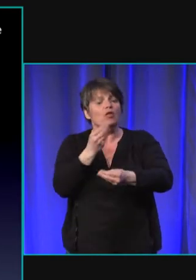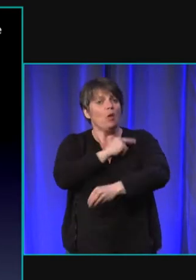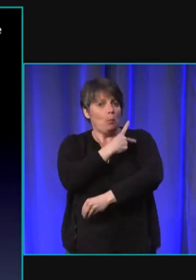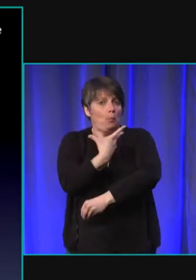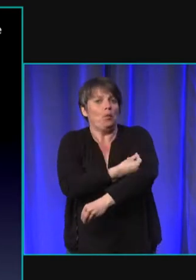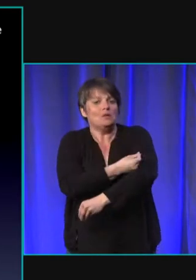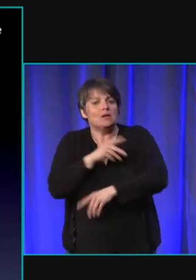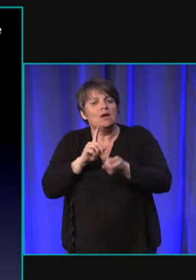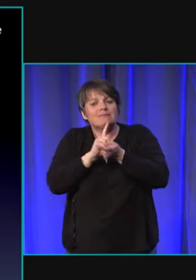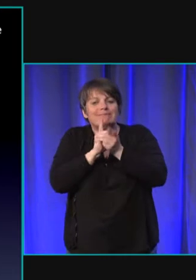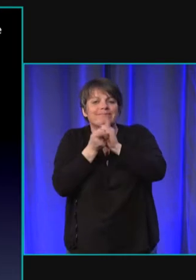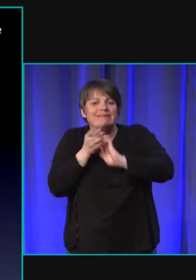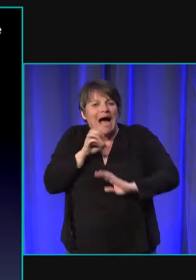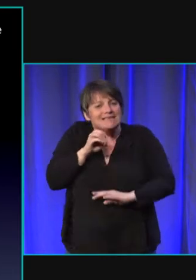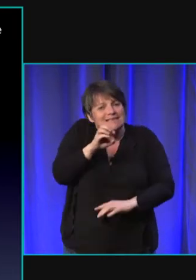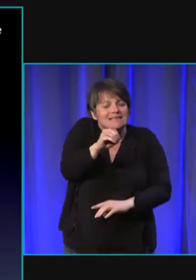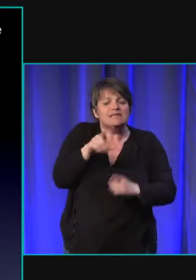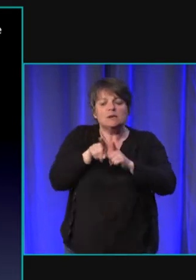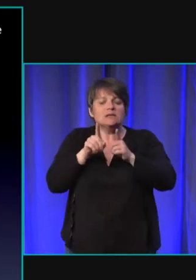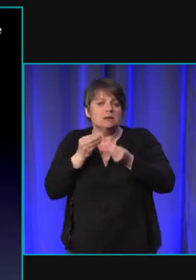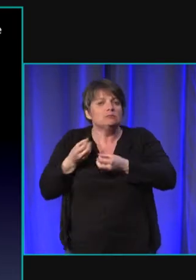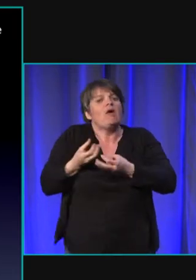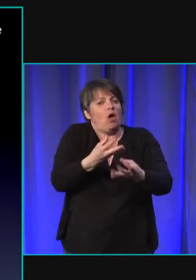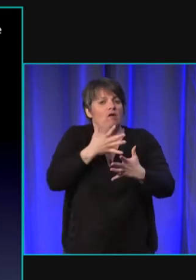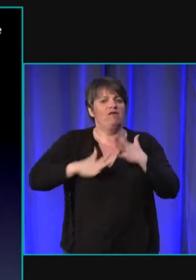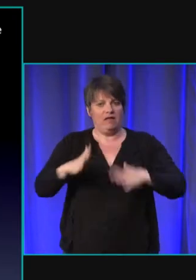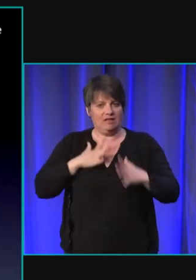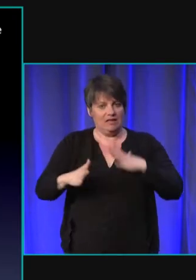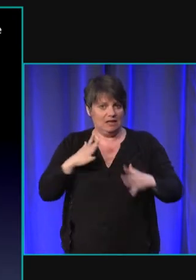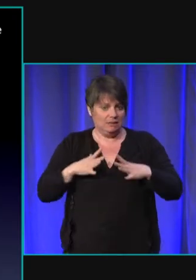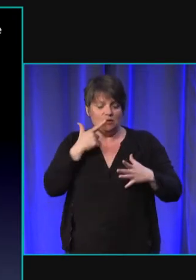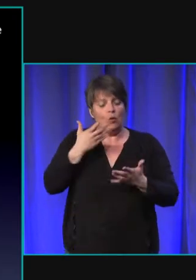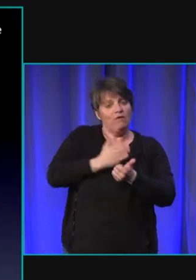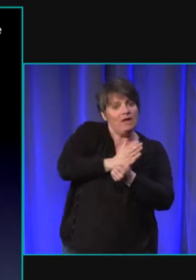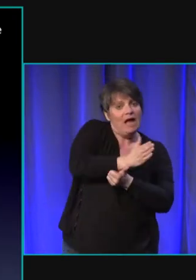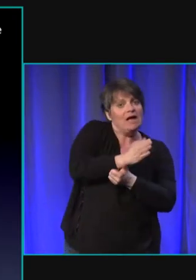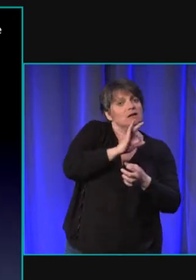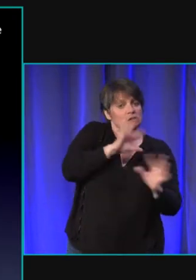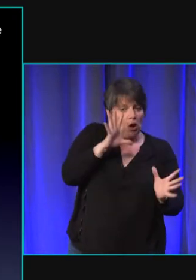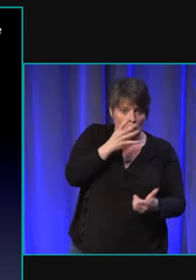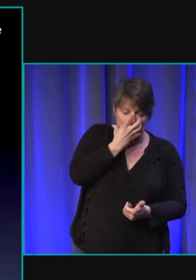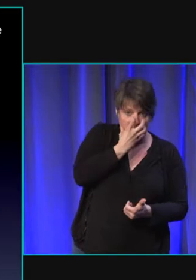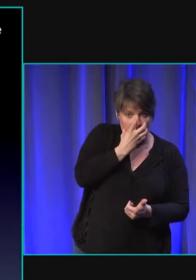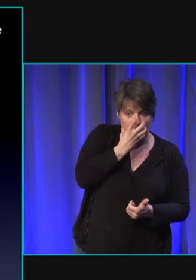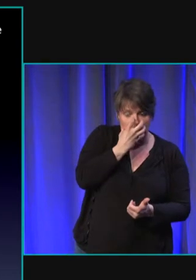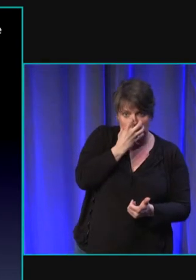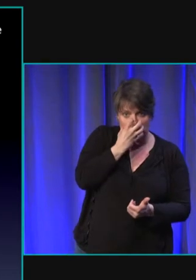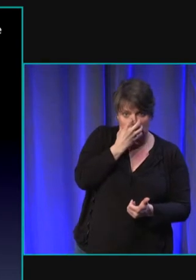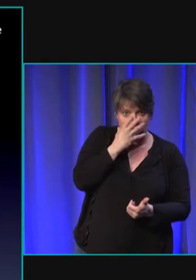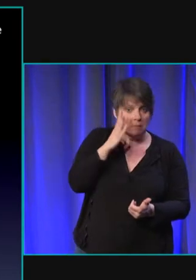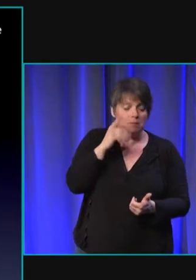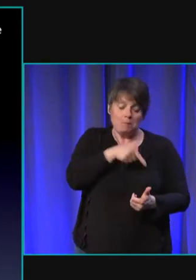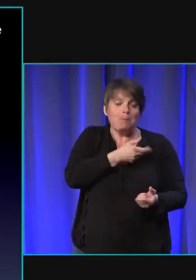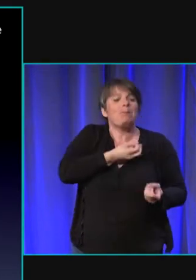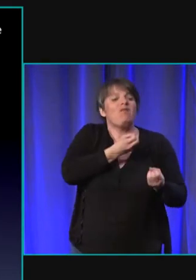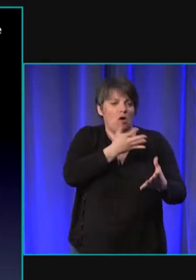ces deux filières qui fonctionnent sans oxygène, on dit donc les filières anaérobies, elles sont vectrices de